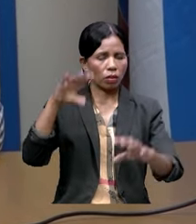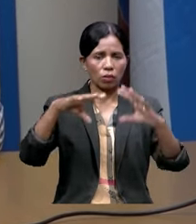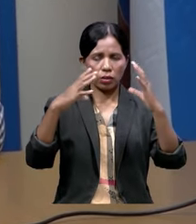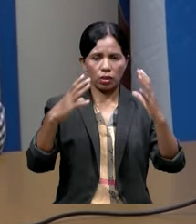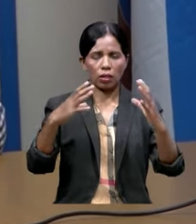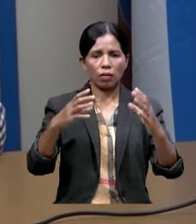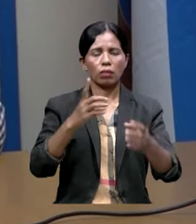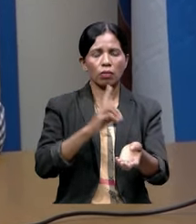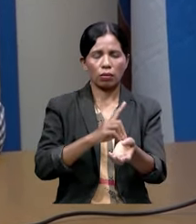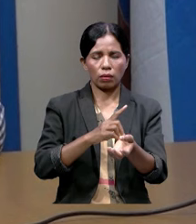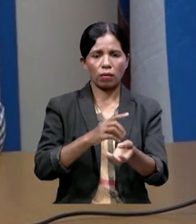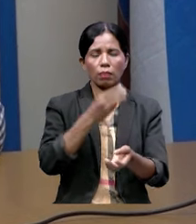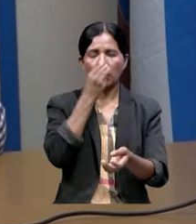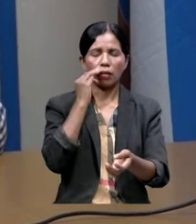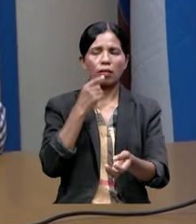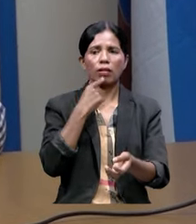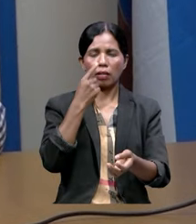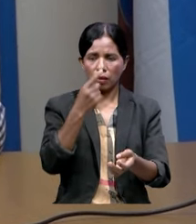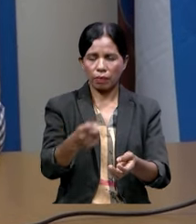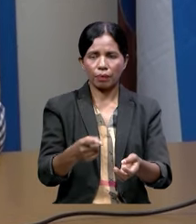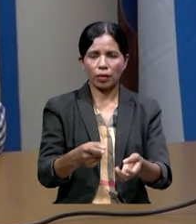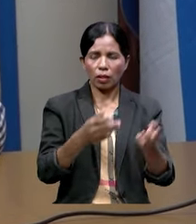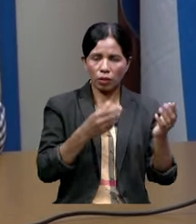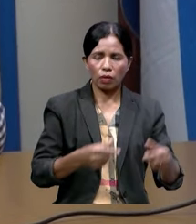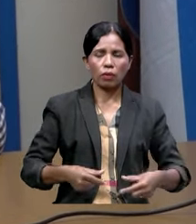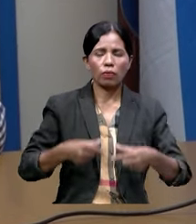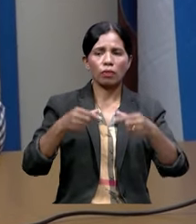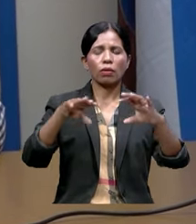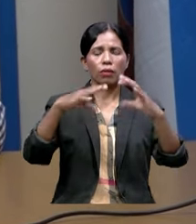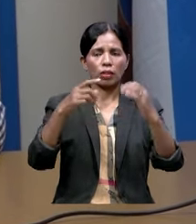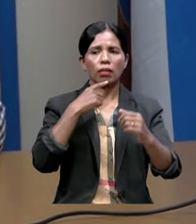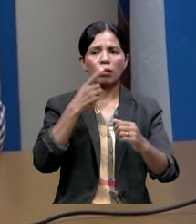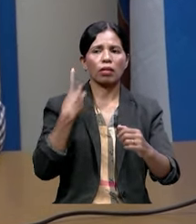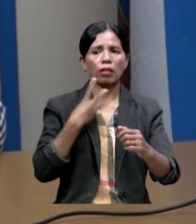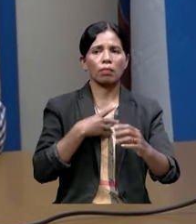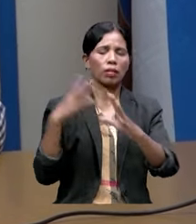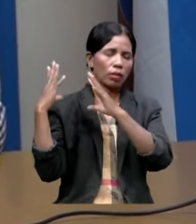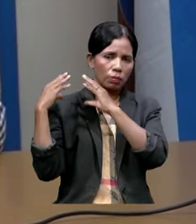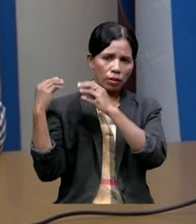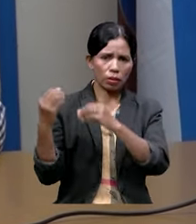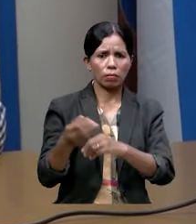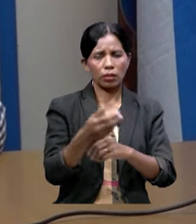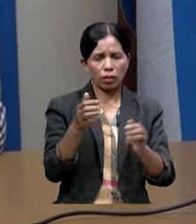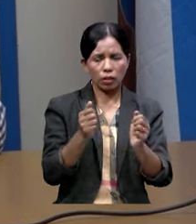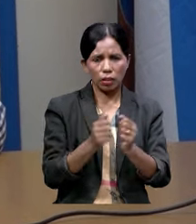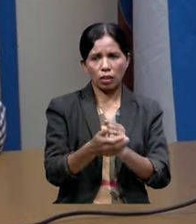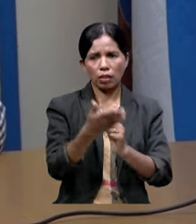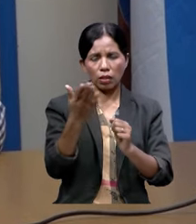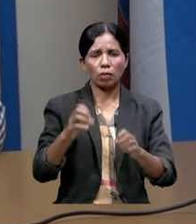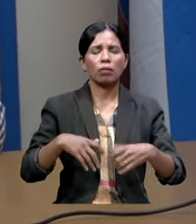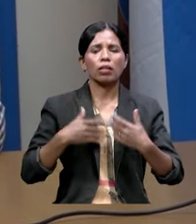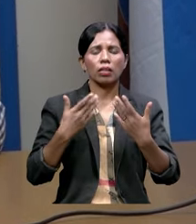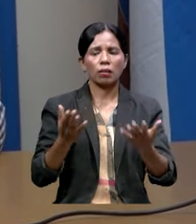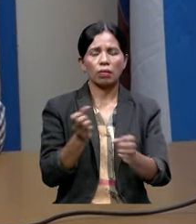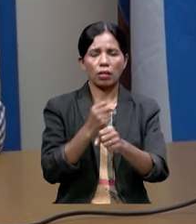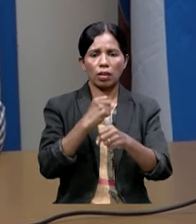Mari iha toba hau hodi mos fo konselu de hankata kami na esperansa mos iha imi poi nusama ki mi bele halo buat